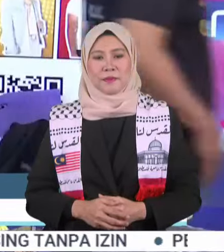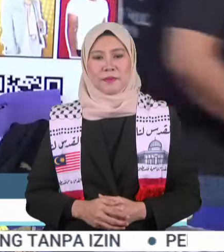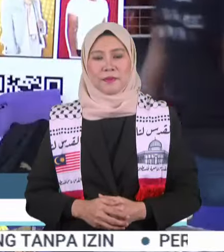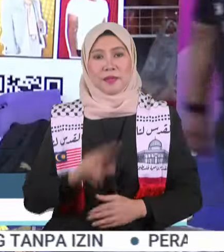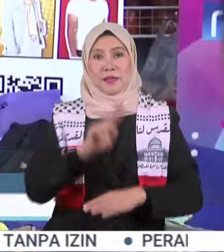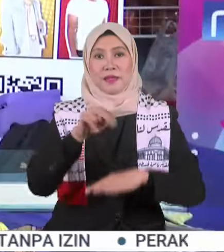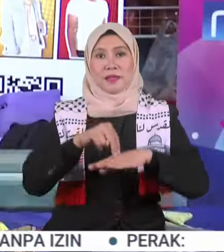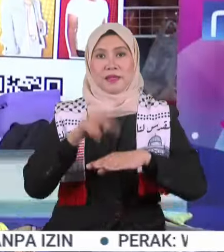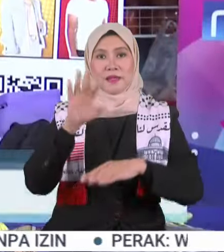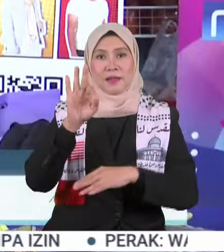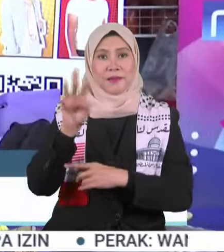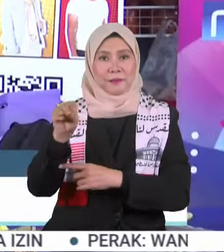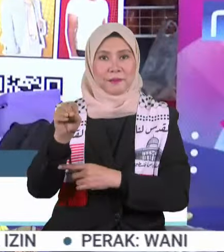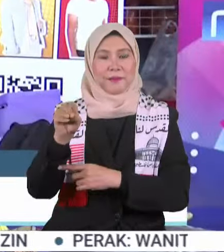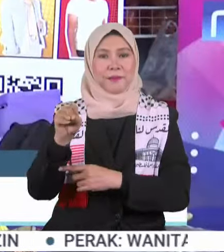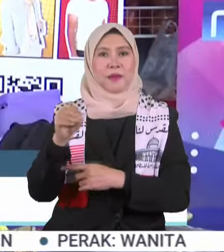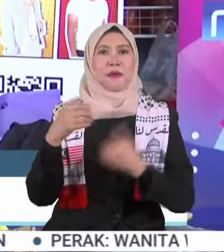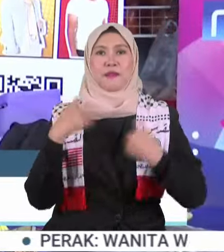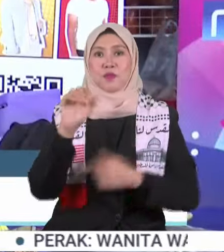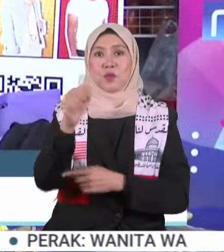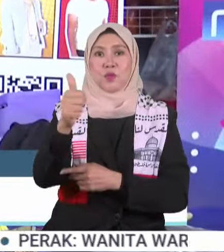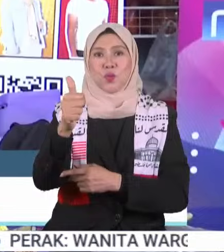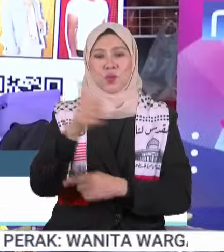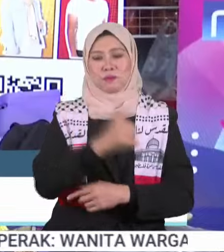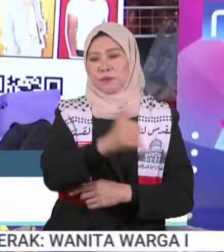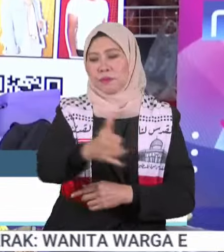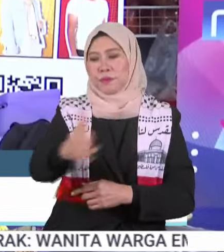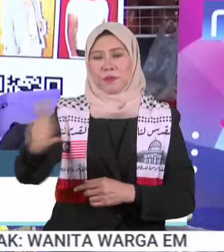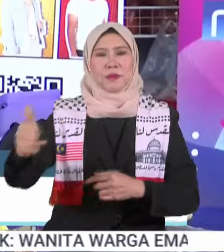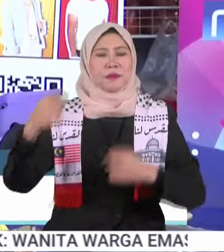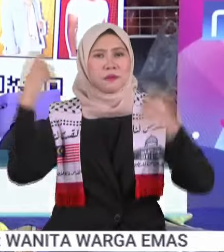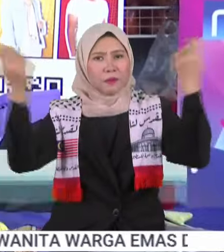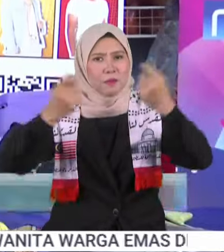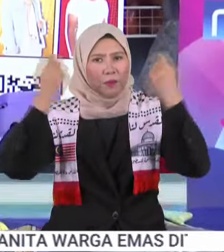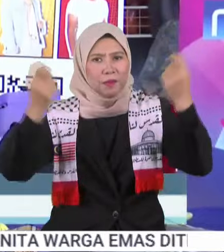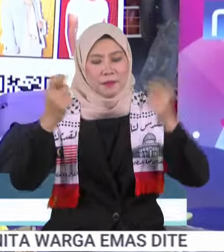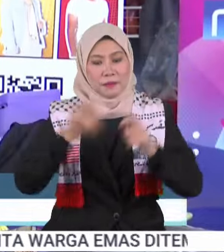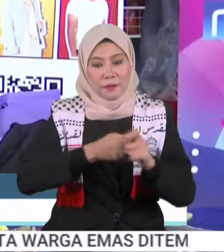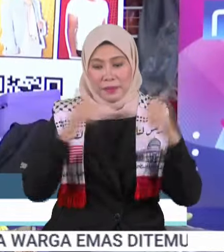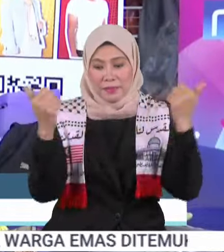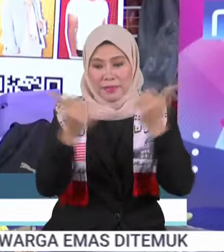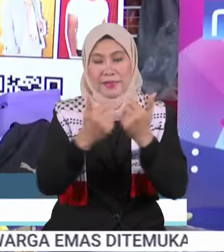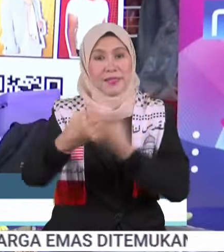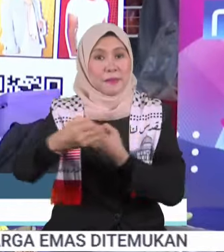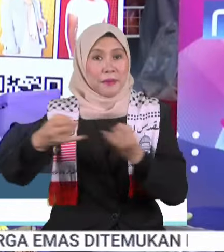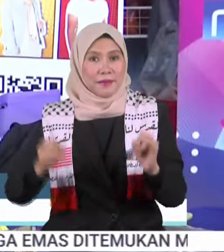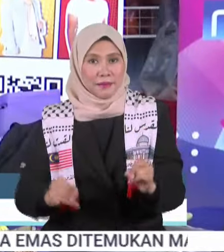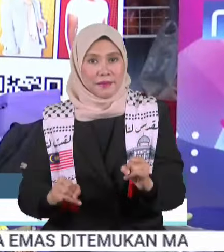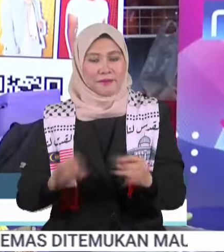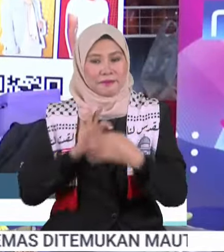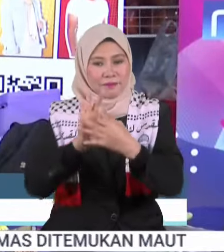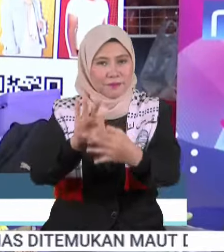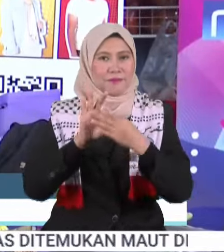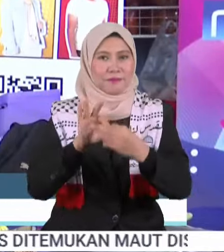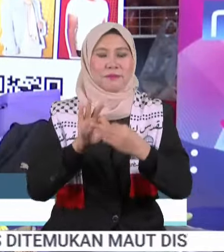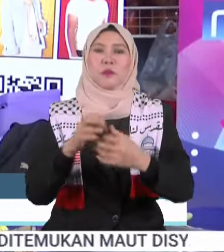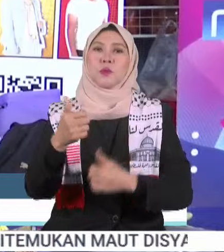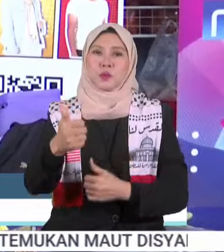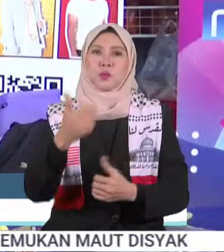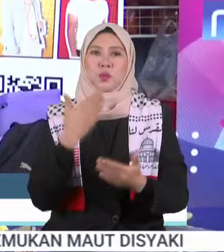Nasional FM berdasarkan 10 lokasi yang kami dah pergi, sambutan daripada setiap agensi dan juga jabatan yang kami jalankan kerjasama